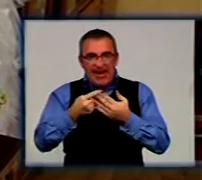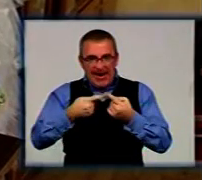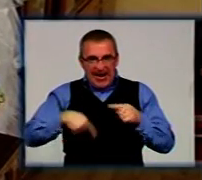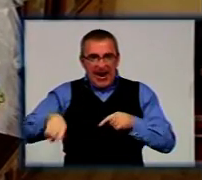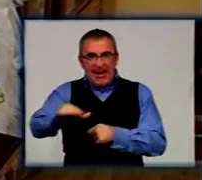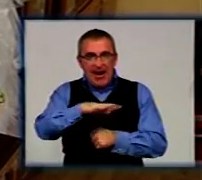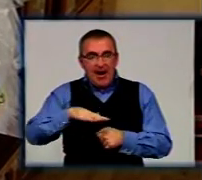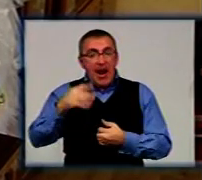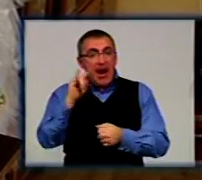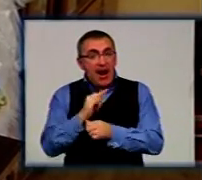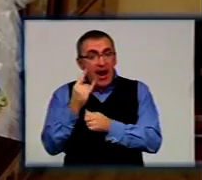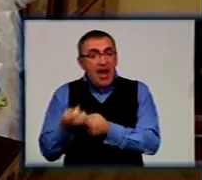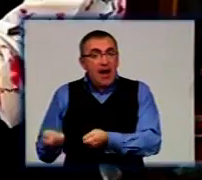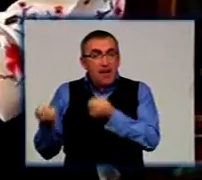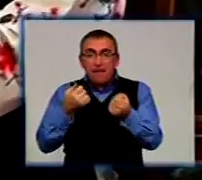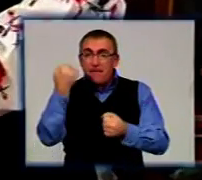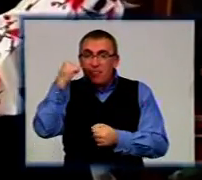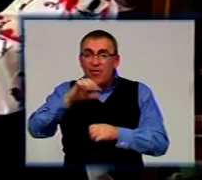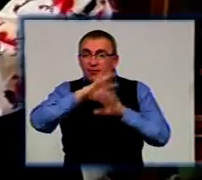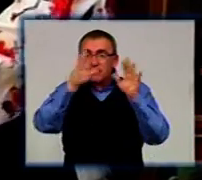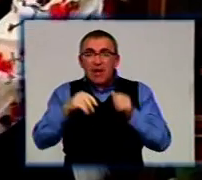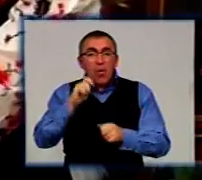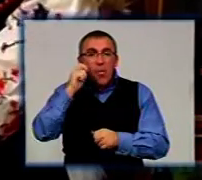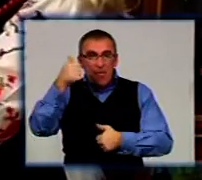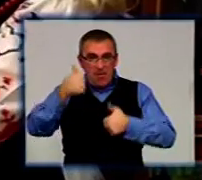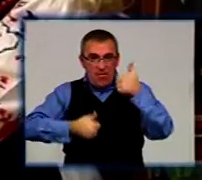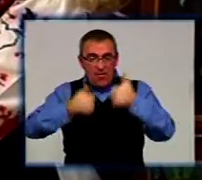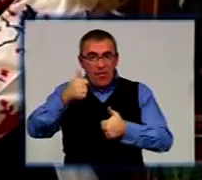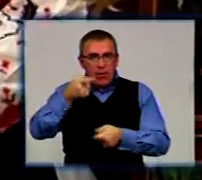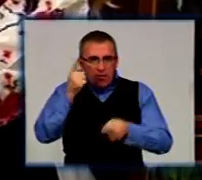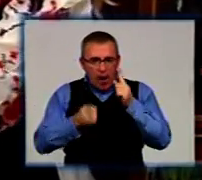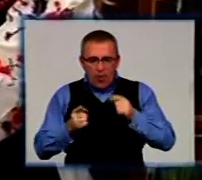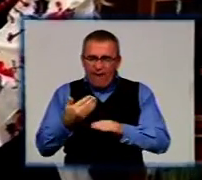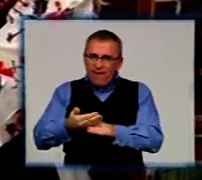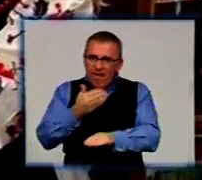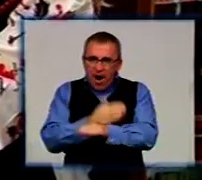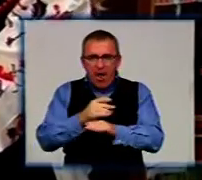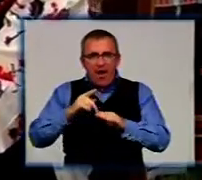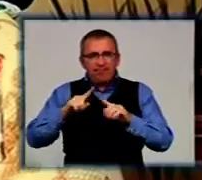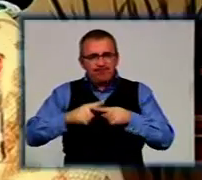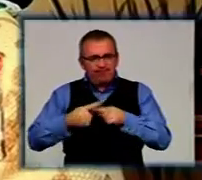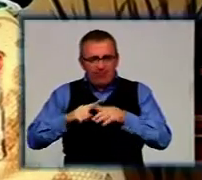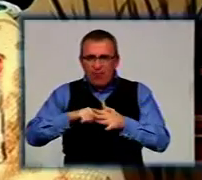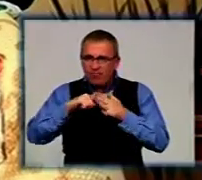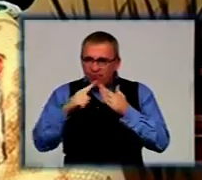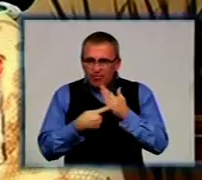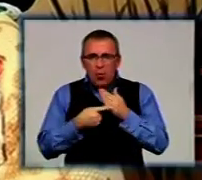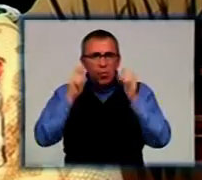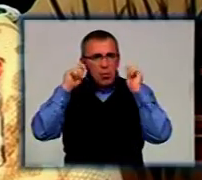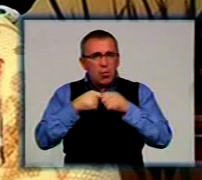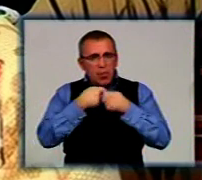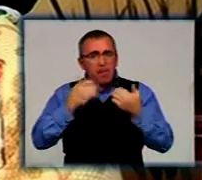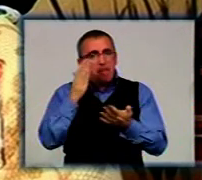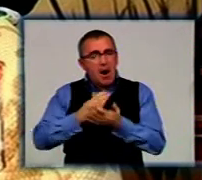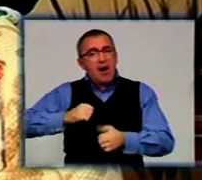що в колекції лялька, яка привезла перемогу з всеукраїнського конкурсу. Вона у натуральних валянках, в'язаних рукавицях та українській хустці. Має